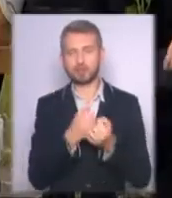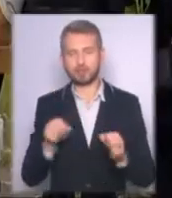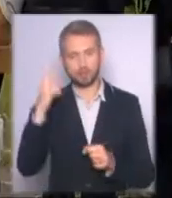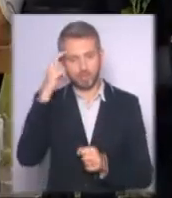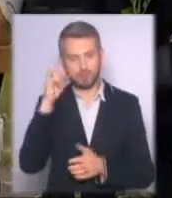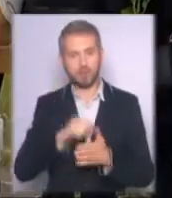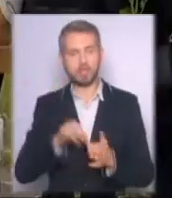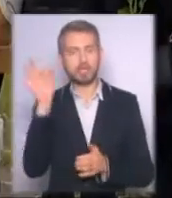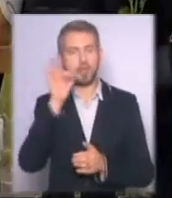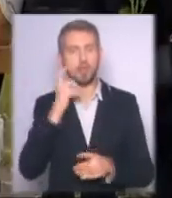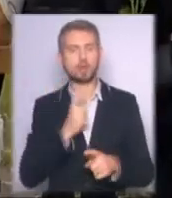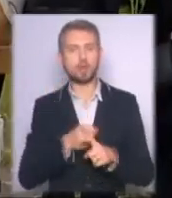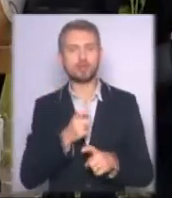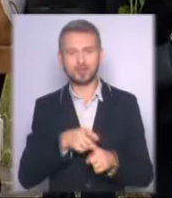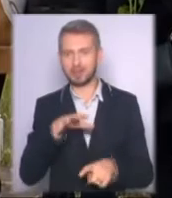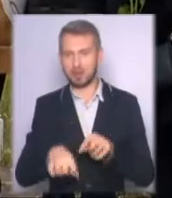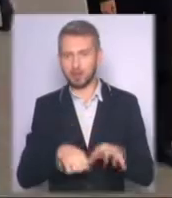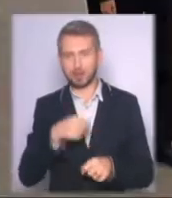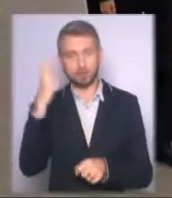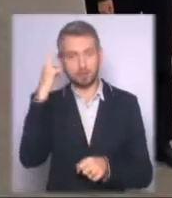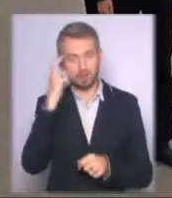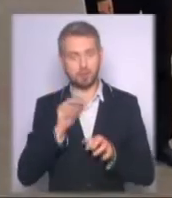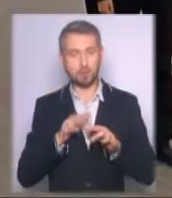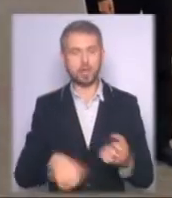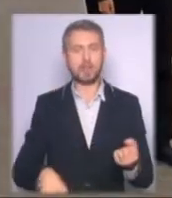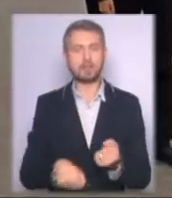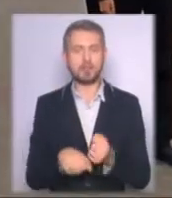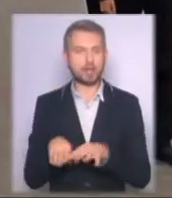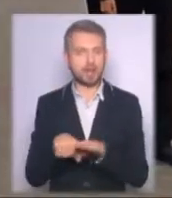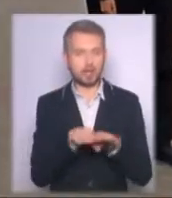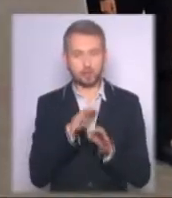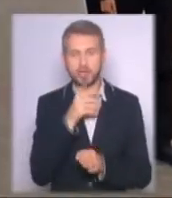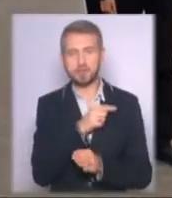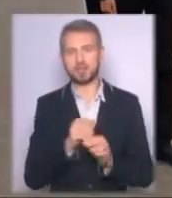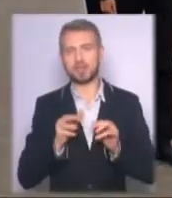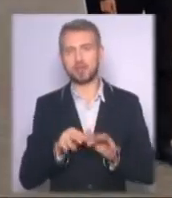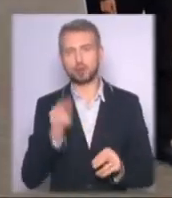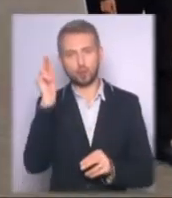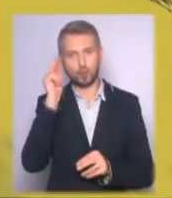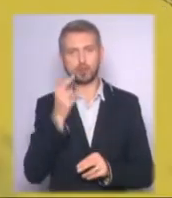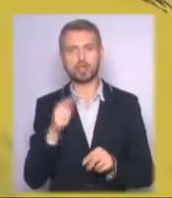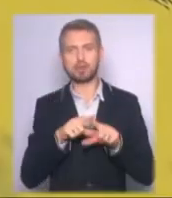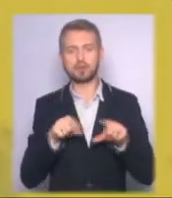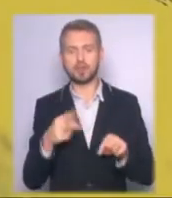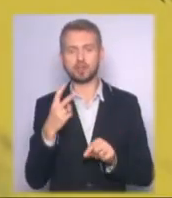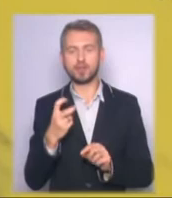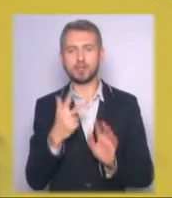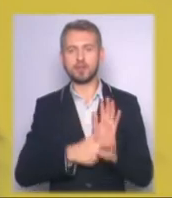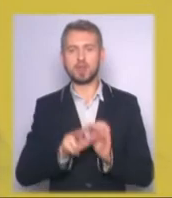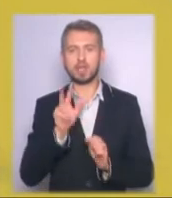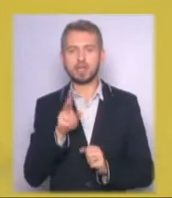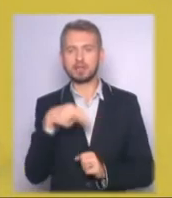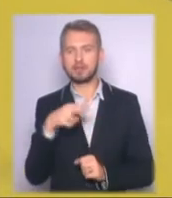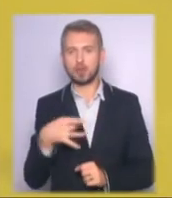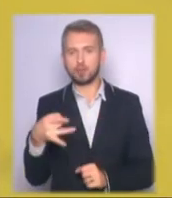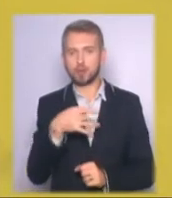від німецько-фашистських загарбників у столиці пройшла естафета єдності. Під час заходу учні гімназії номер 283 Деснянського